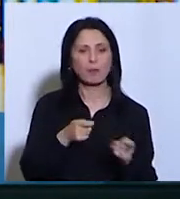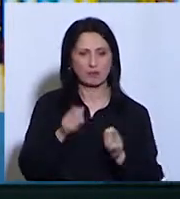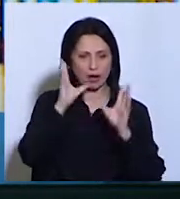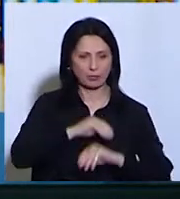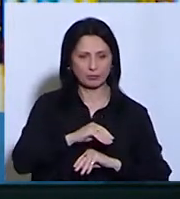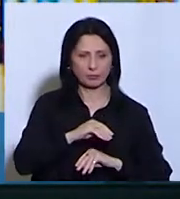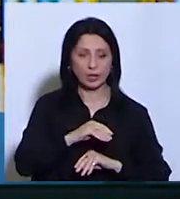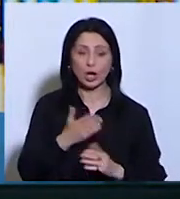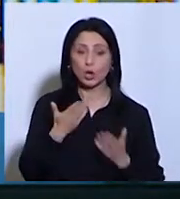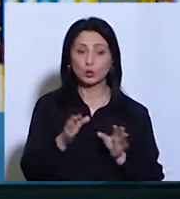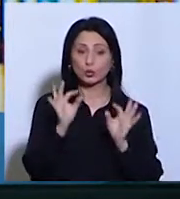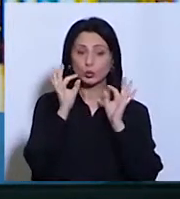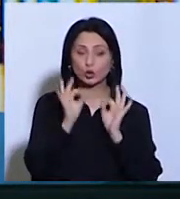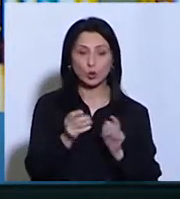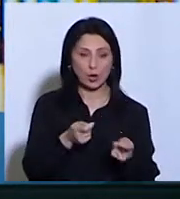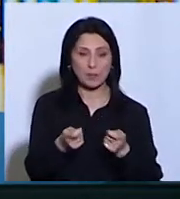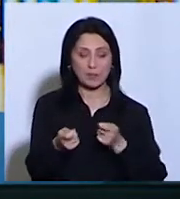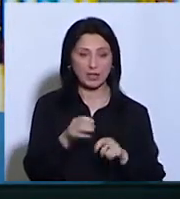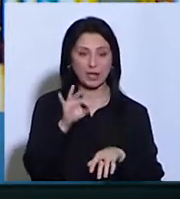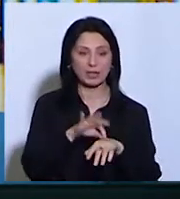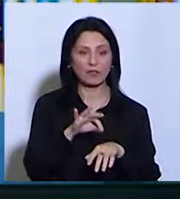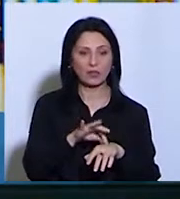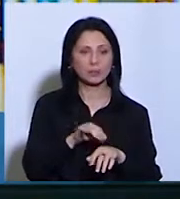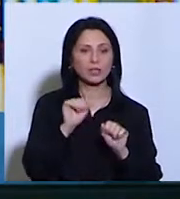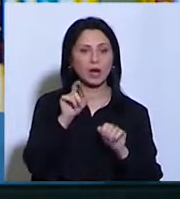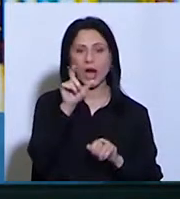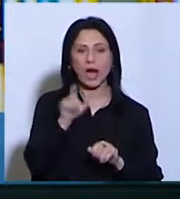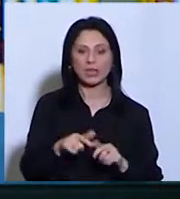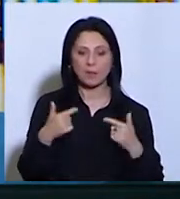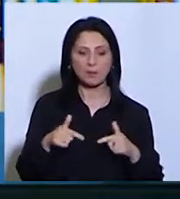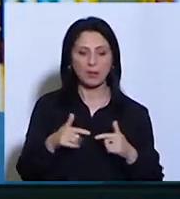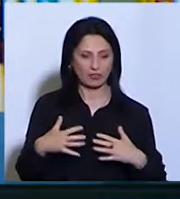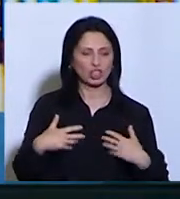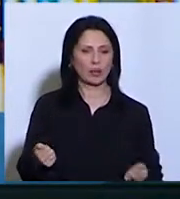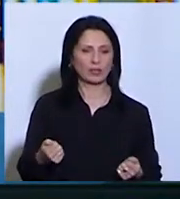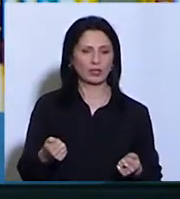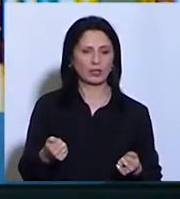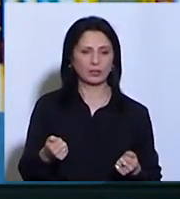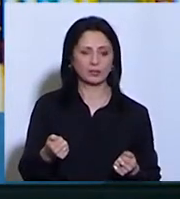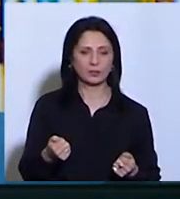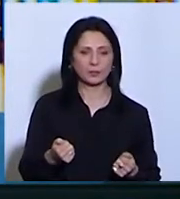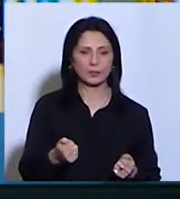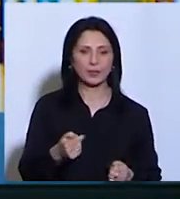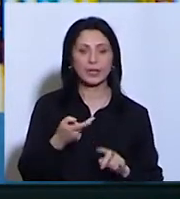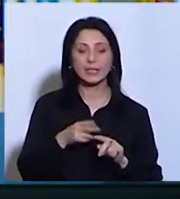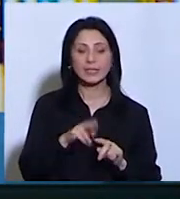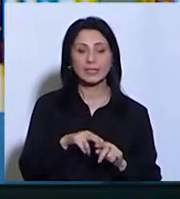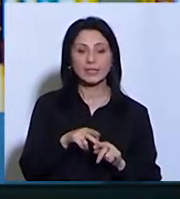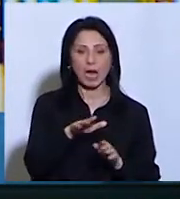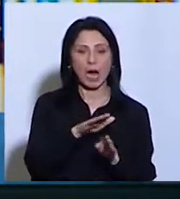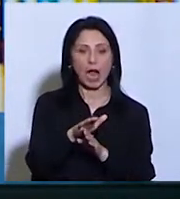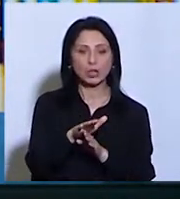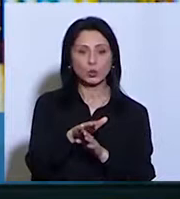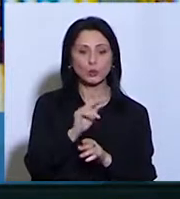მართვას. ანუ თუ სწორედ იმართება ეს დაავადება, მაშინ ადამიანი პრაქტიკულად ჯამრთელია და ის ასრულებს